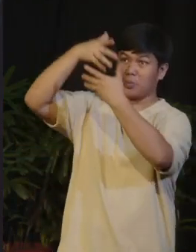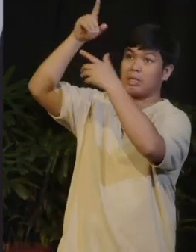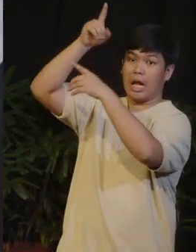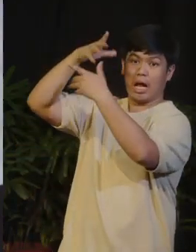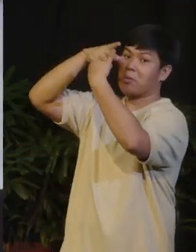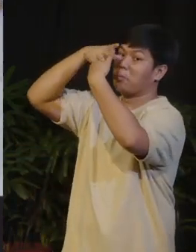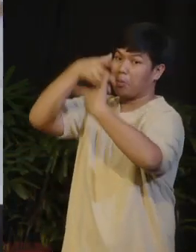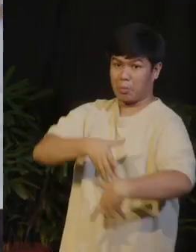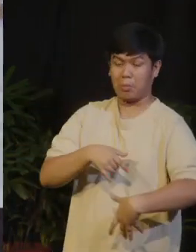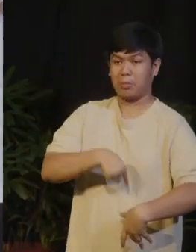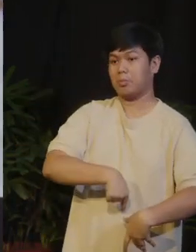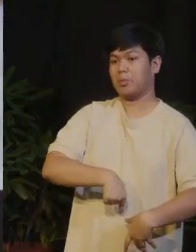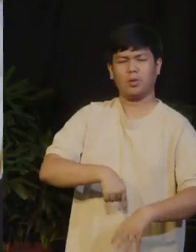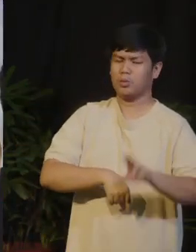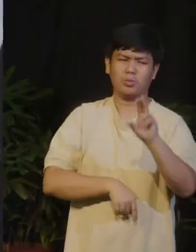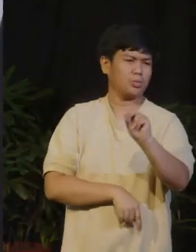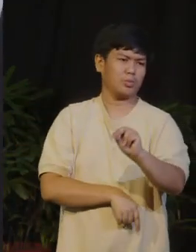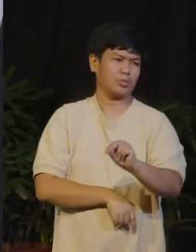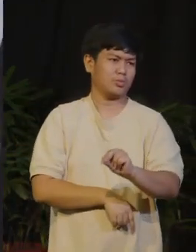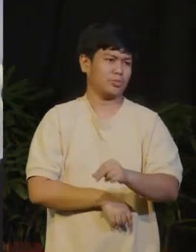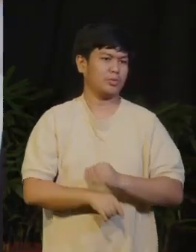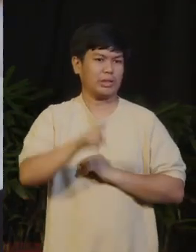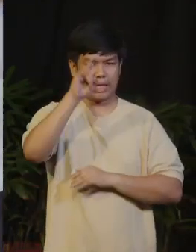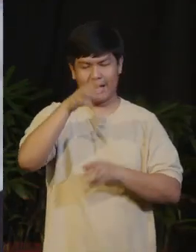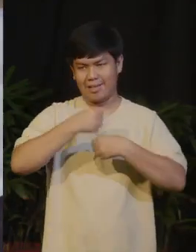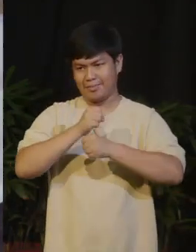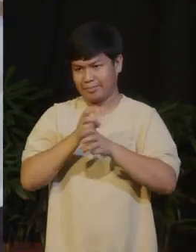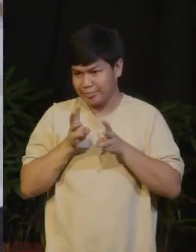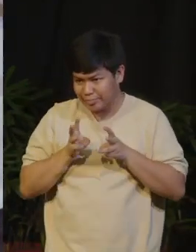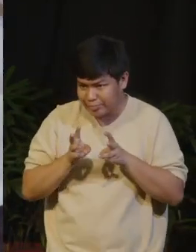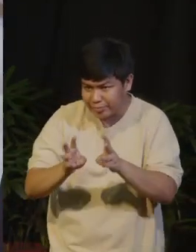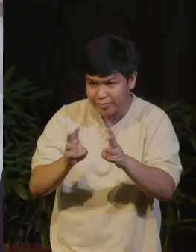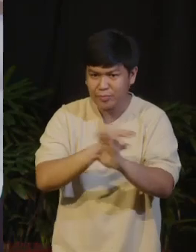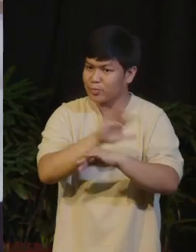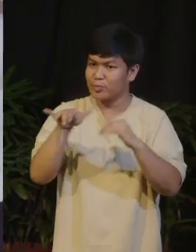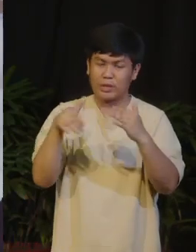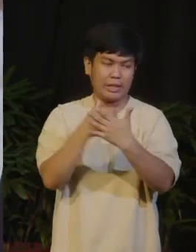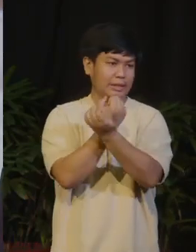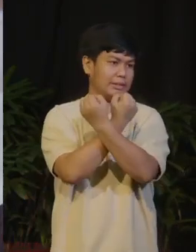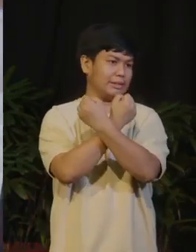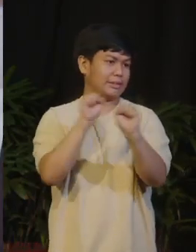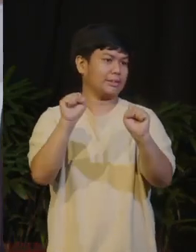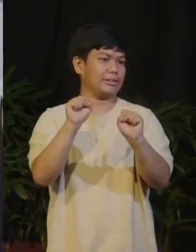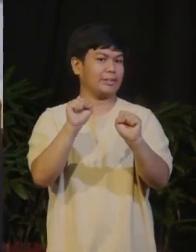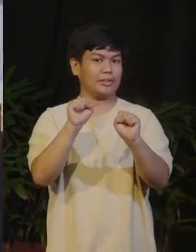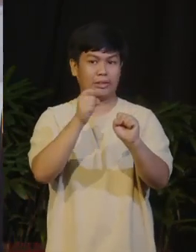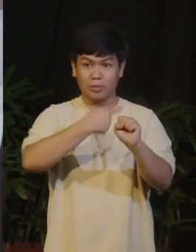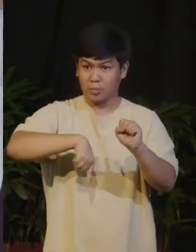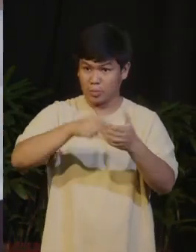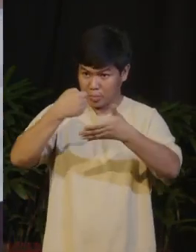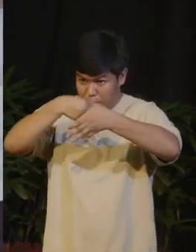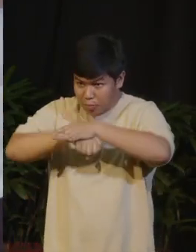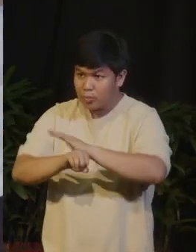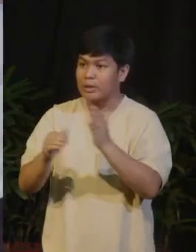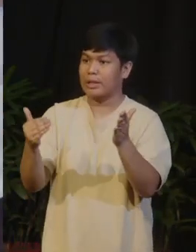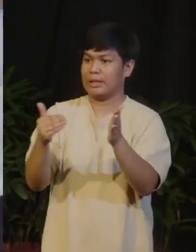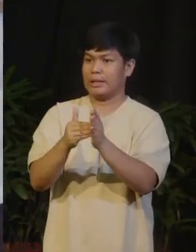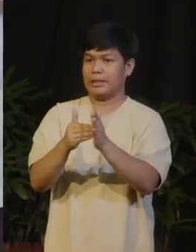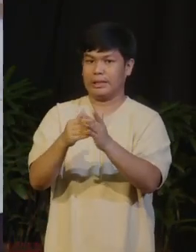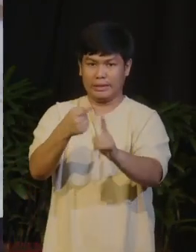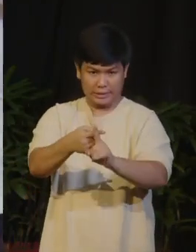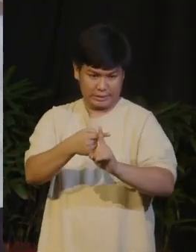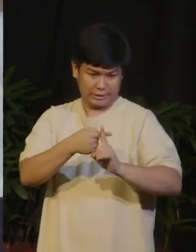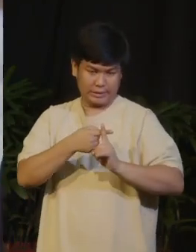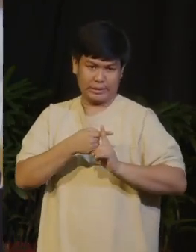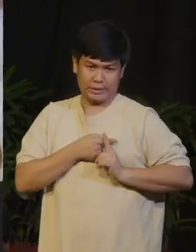kanyang kindness nga, ginawan pa niya ng paraan na tayo'y maligtas, mabuhay na maguli, upang tayo ay